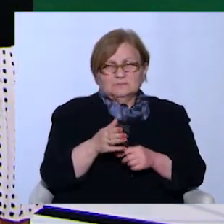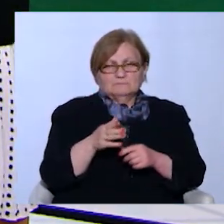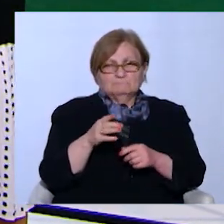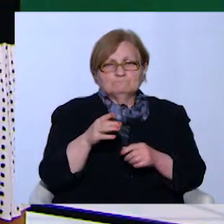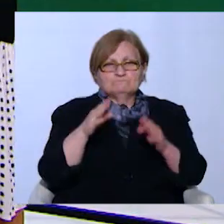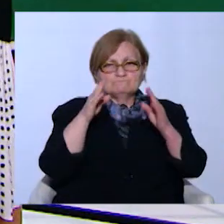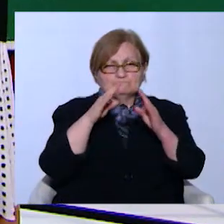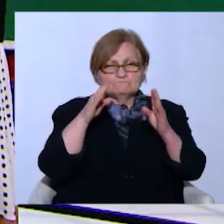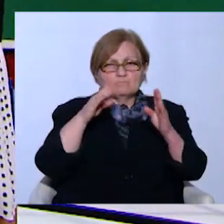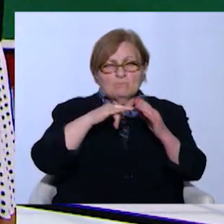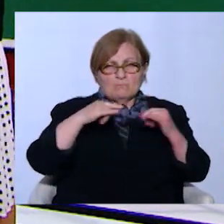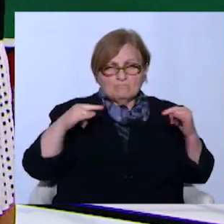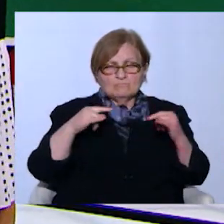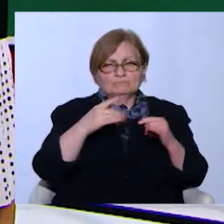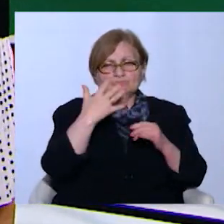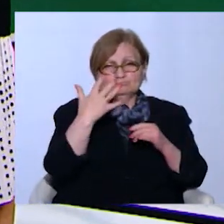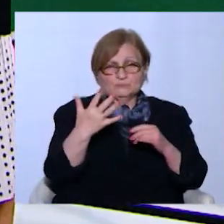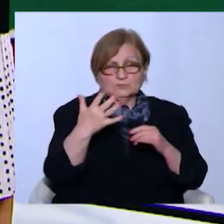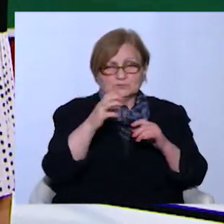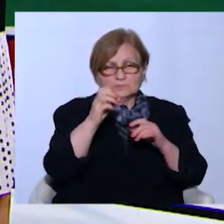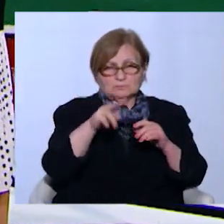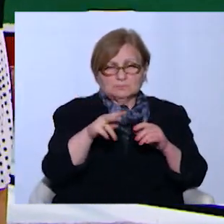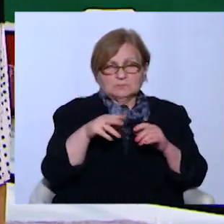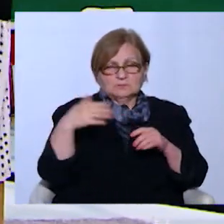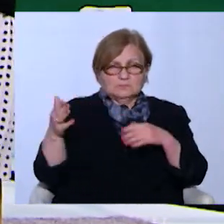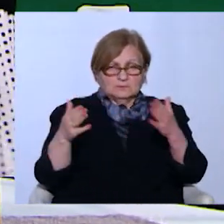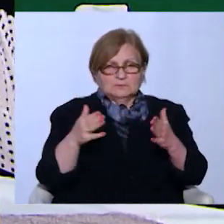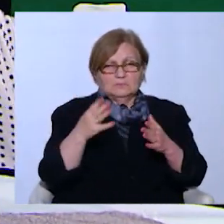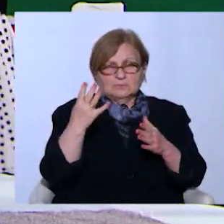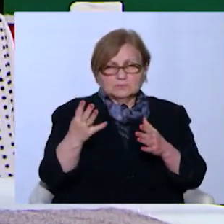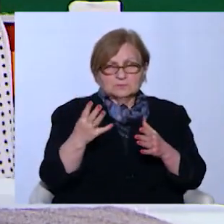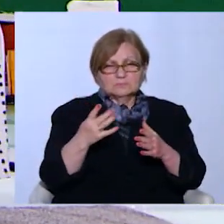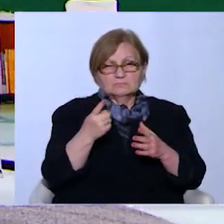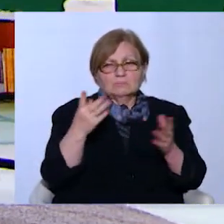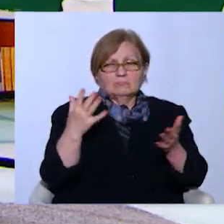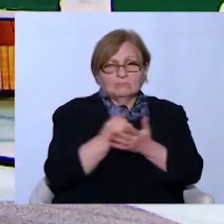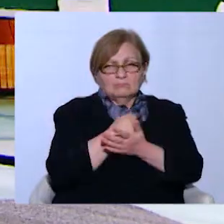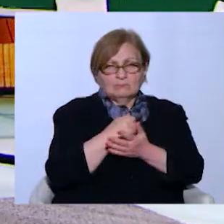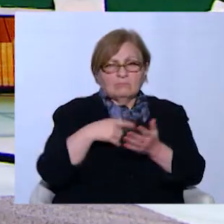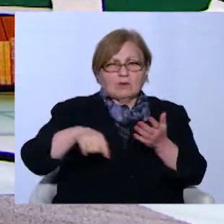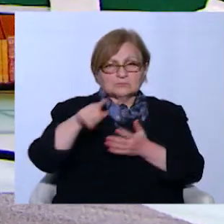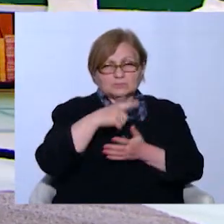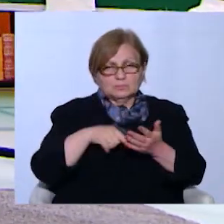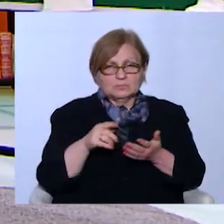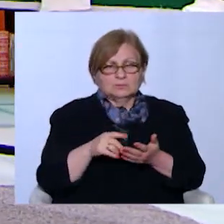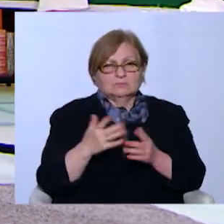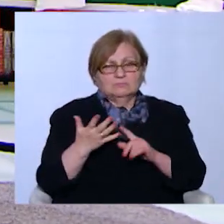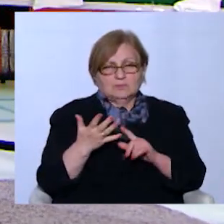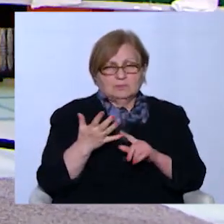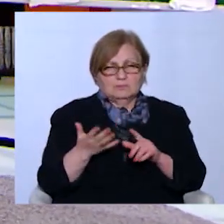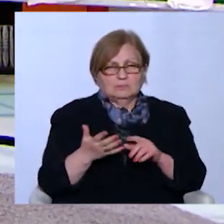სამკუთხედის ჰიპოტენუზის სიგრძე 5 სანტიმეტრია, ერთ-ერთი კათეტი 4. უნდა ვიპოვოთ ფართობი.